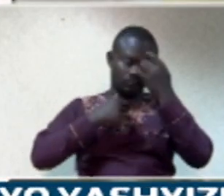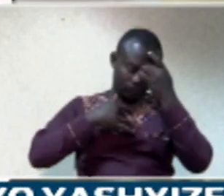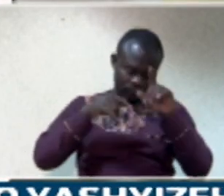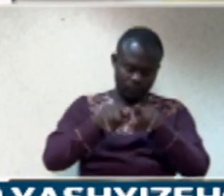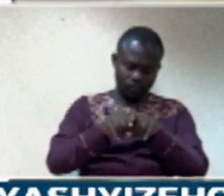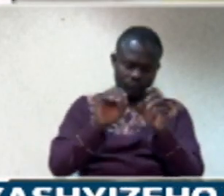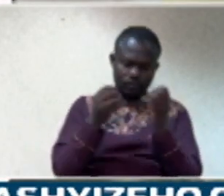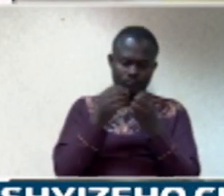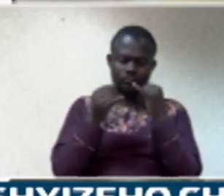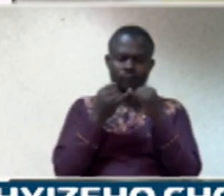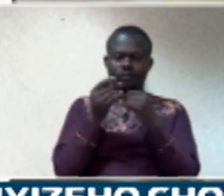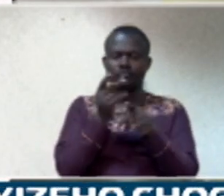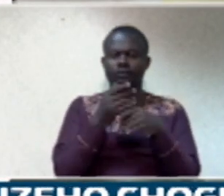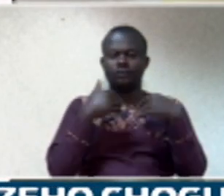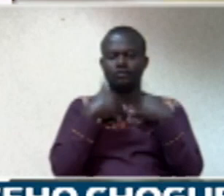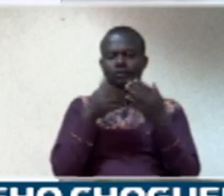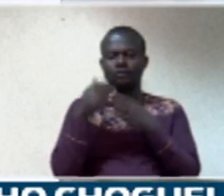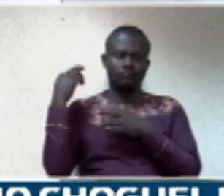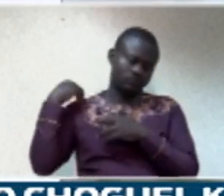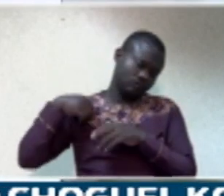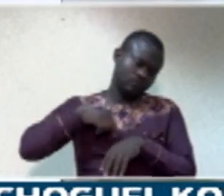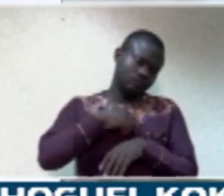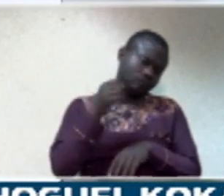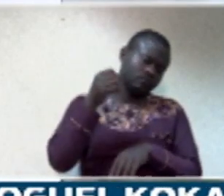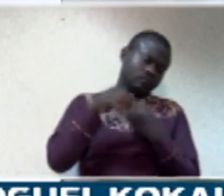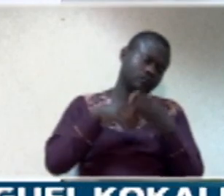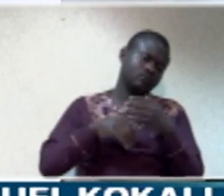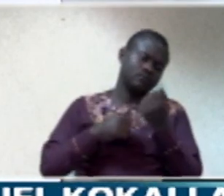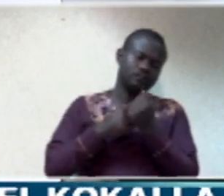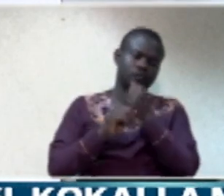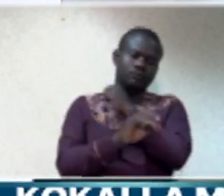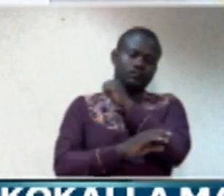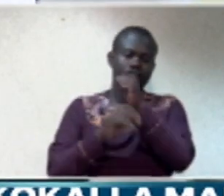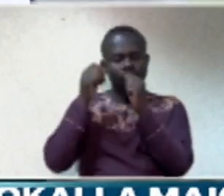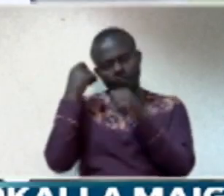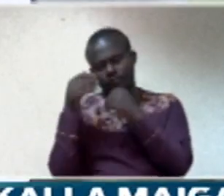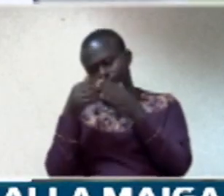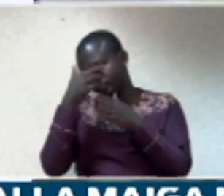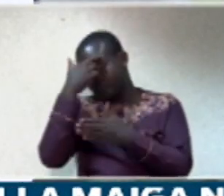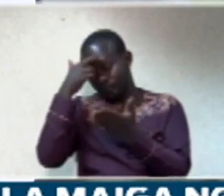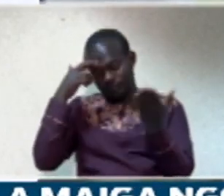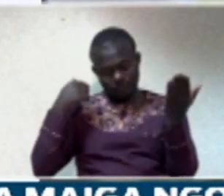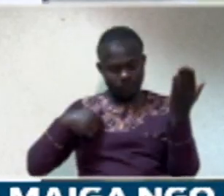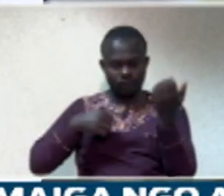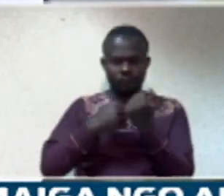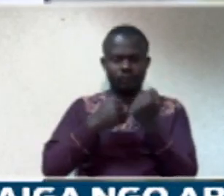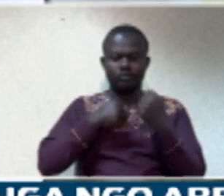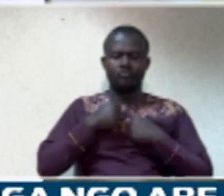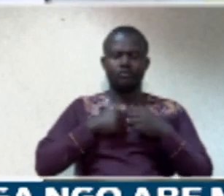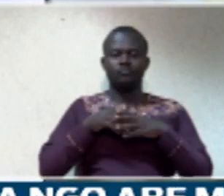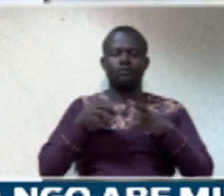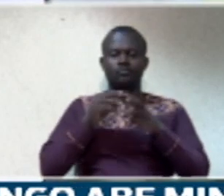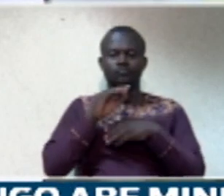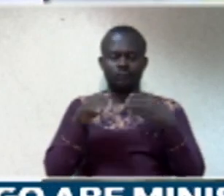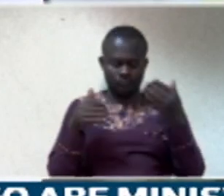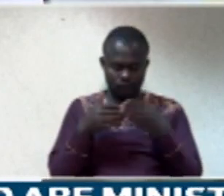nk'umuryango mpuzamahanga wita ku buzima inshingano yacu ya mbere no gushyigikira ibihugu ni muri urwo rwego rero dushyigikira u Rwanda mu buryo